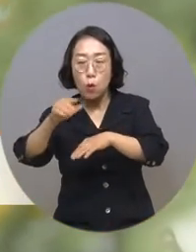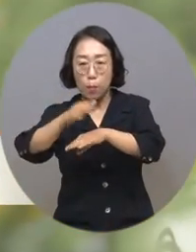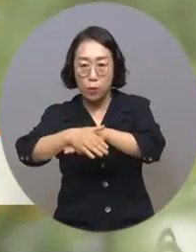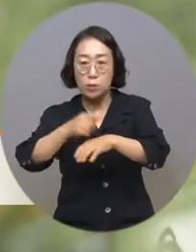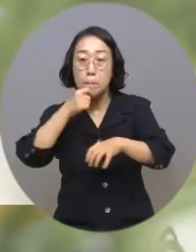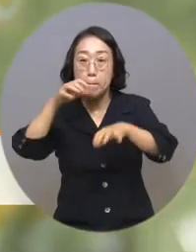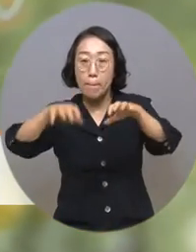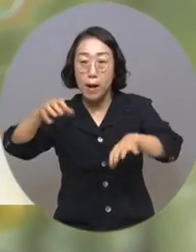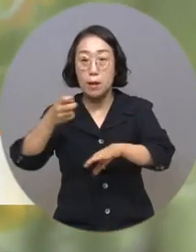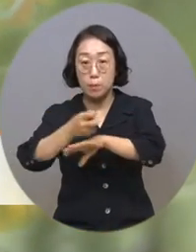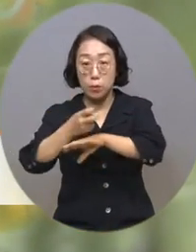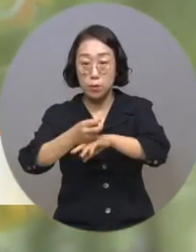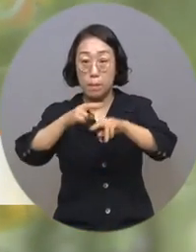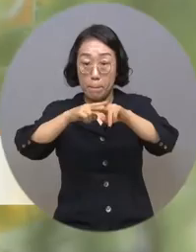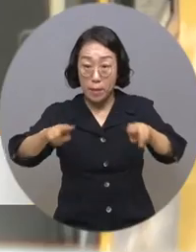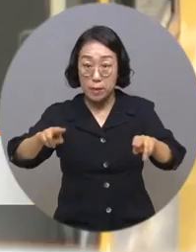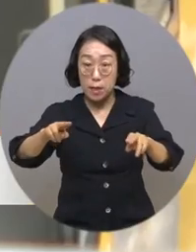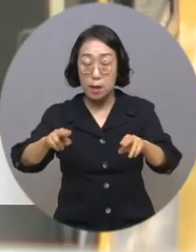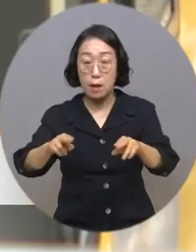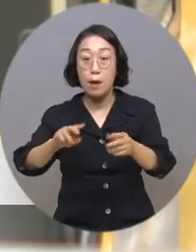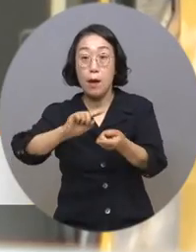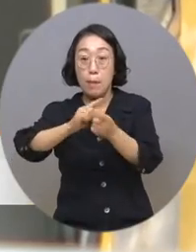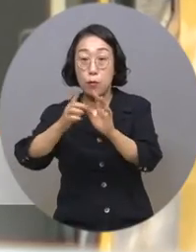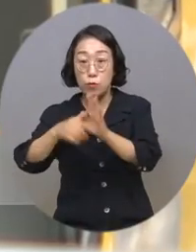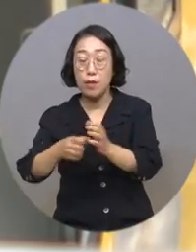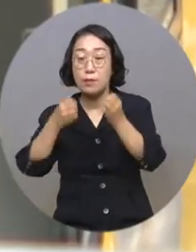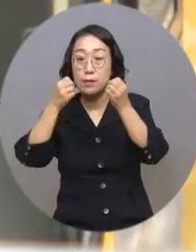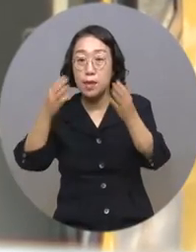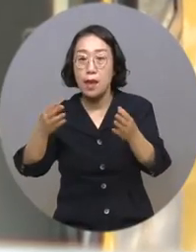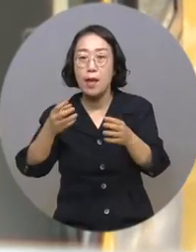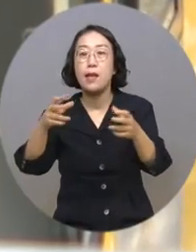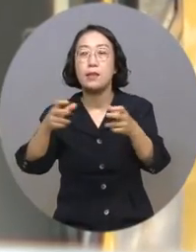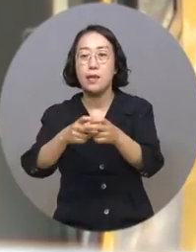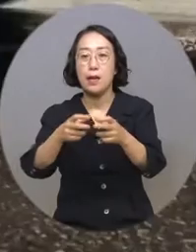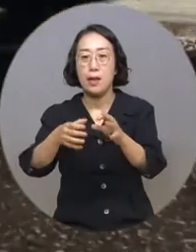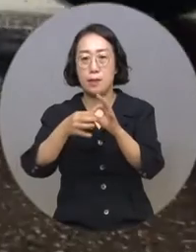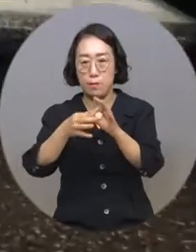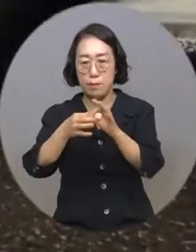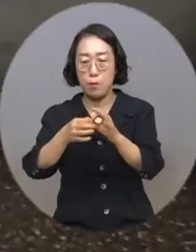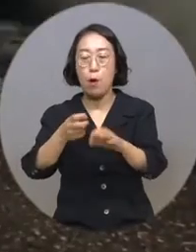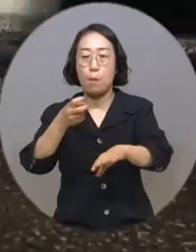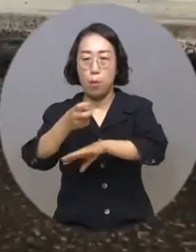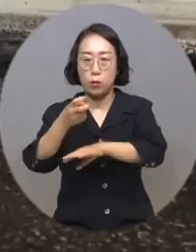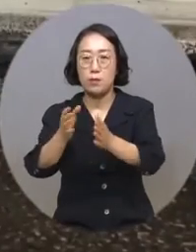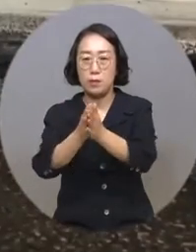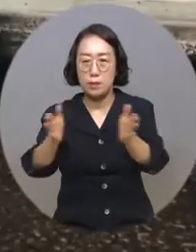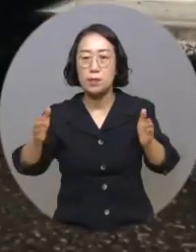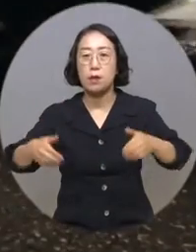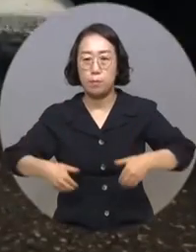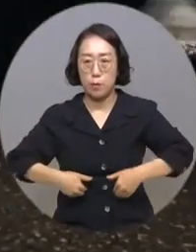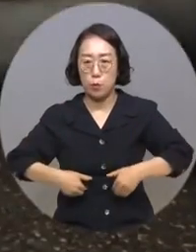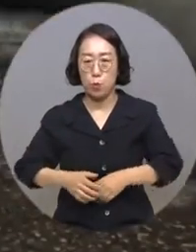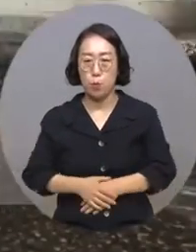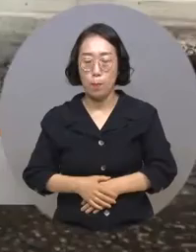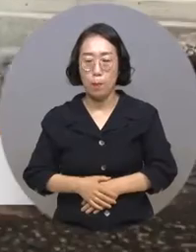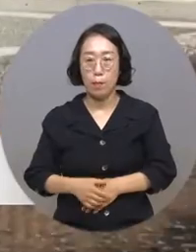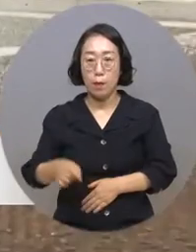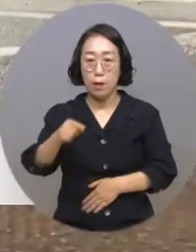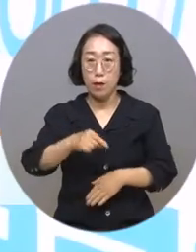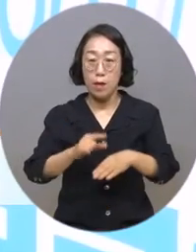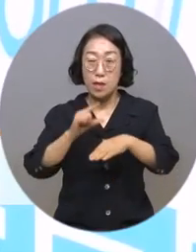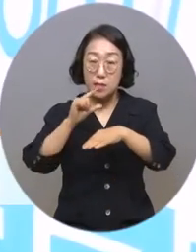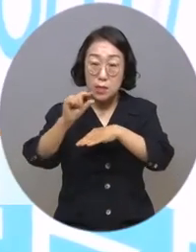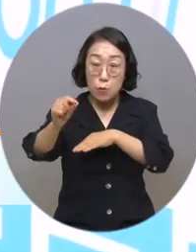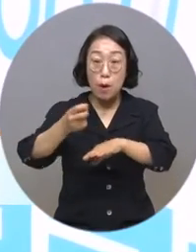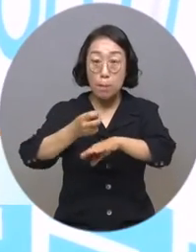대패 차는 경우 반드시 저상 버스 로 도입해야 합니다 이에 따라 도선 버스 운송 사업 오는 형태 중 씨의 퍼스 를